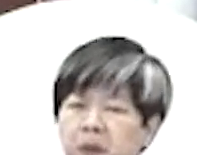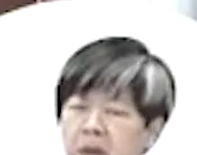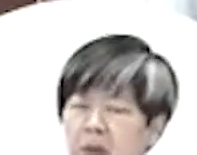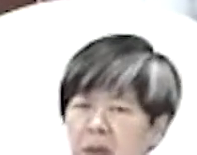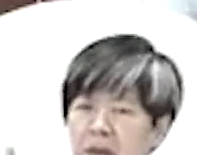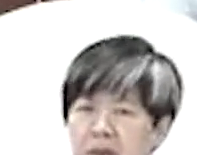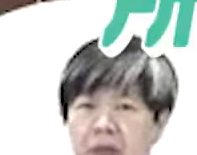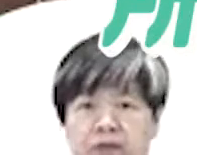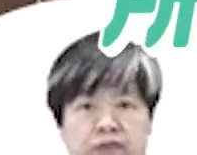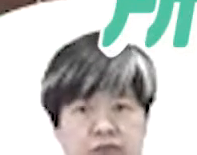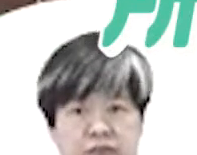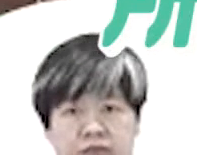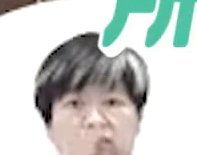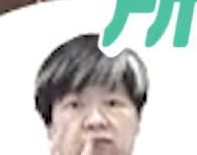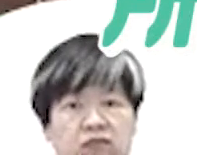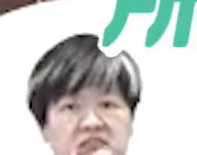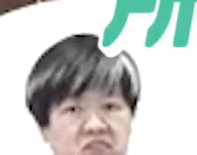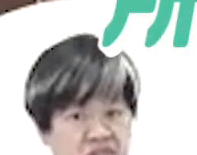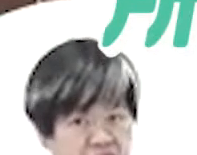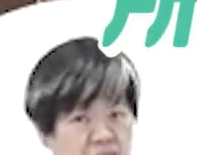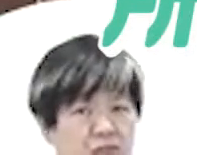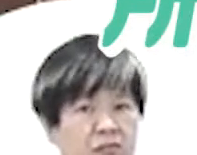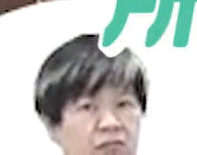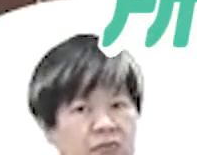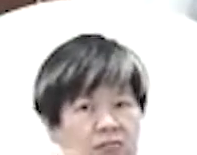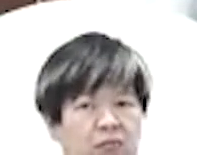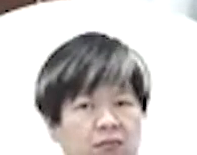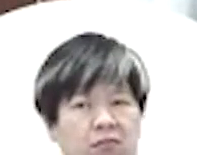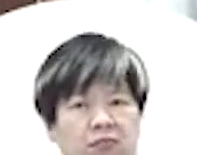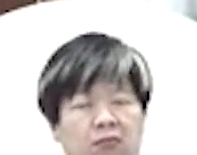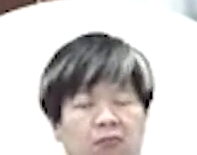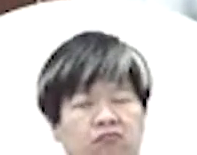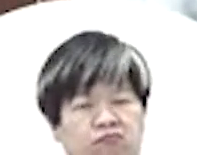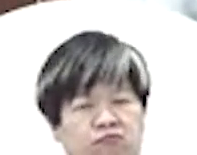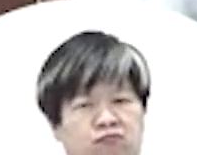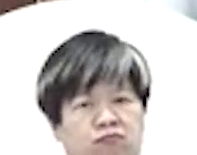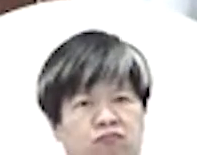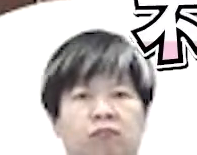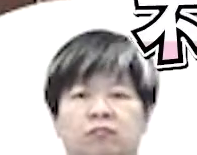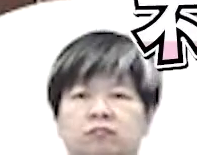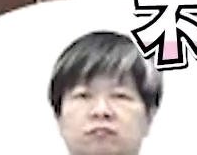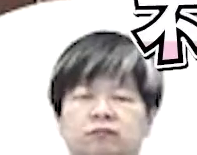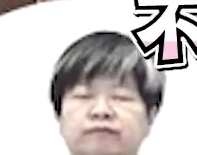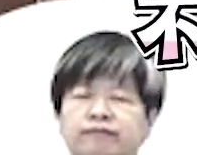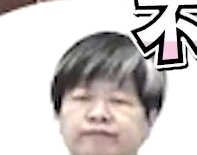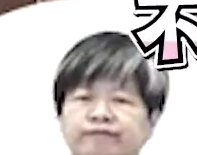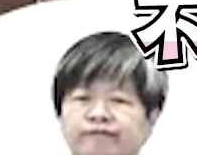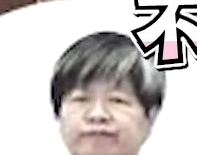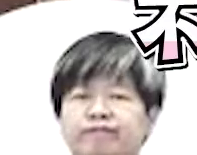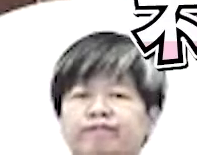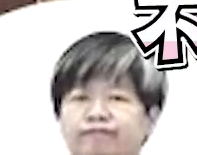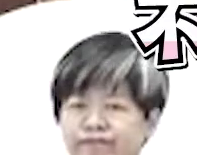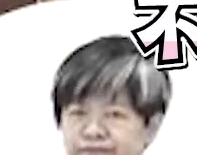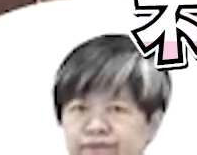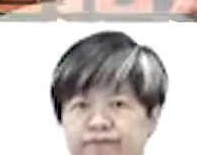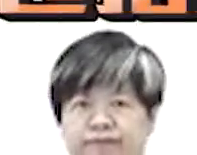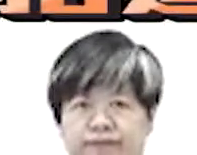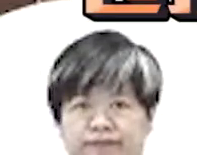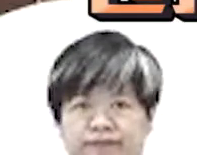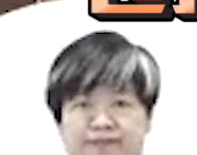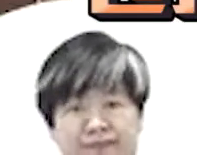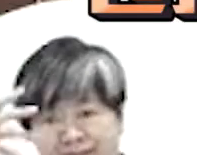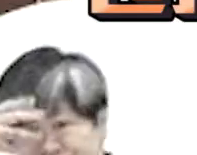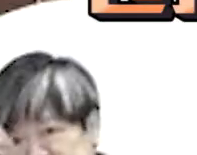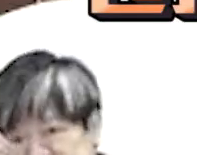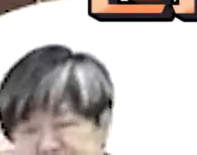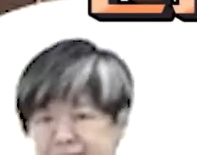有慈济所以让这个社会很稳定，才能够祥和，不但帮助长者也照顾幼者，甚至包